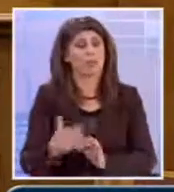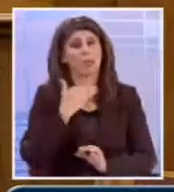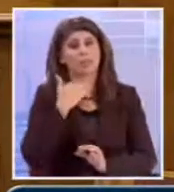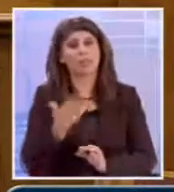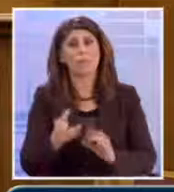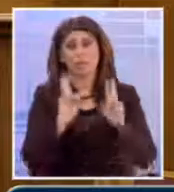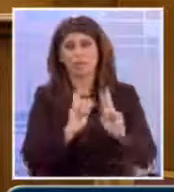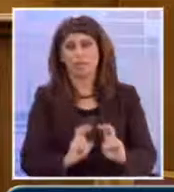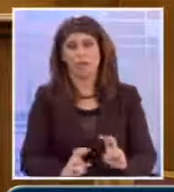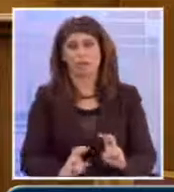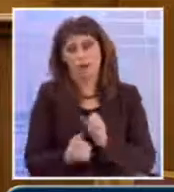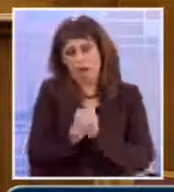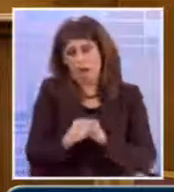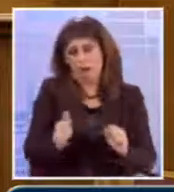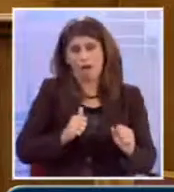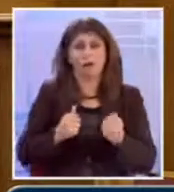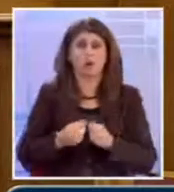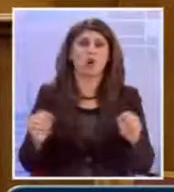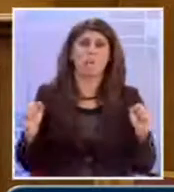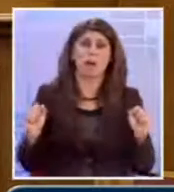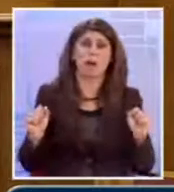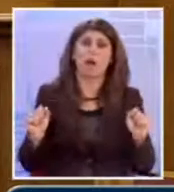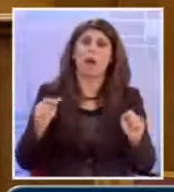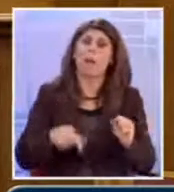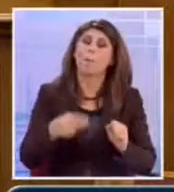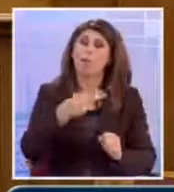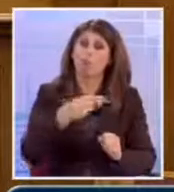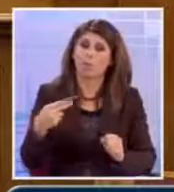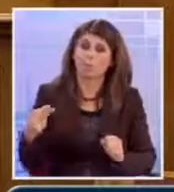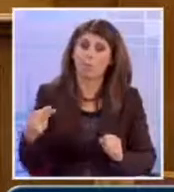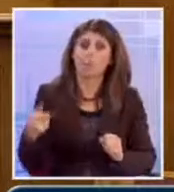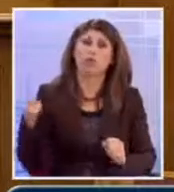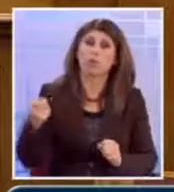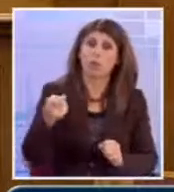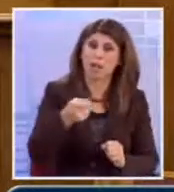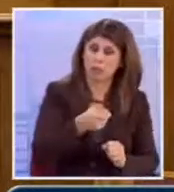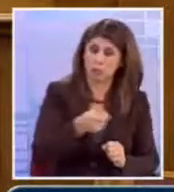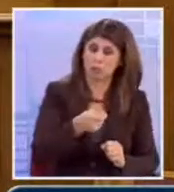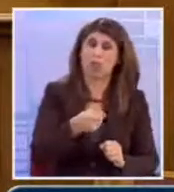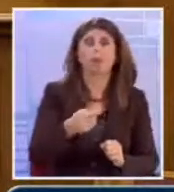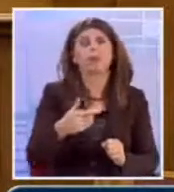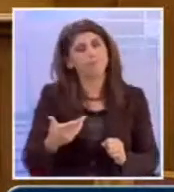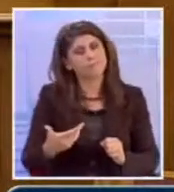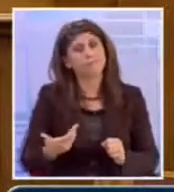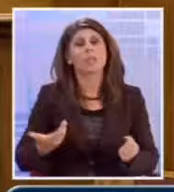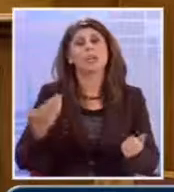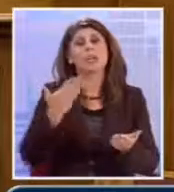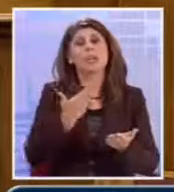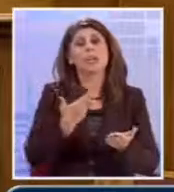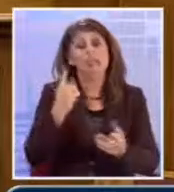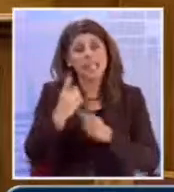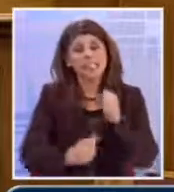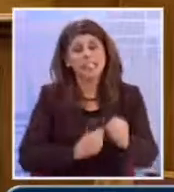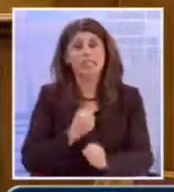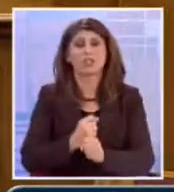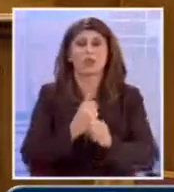να εξεταστεί αυτόνομα από το θέμα του χρέους και άρα των ετήσιων